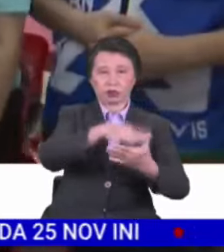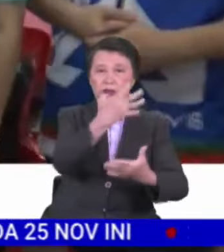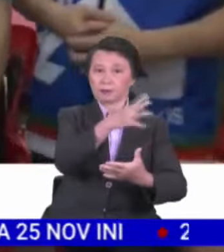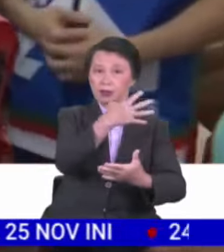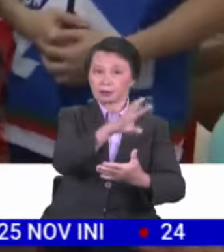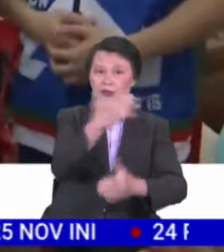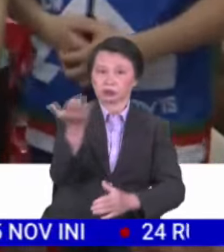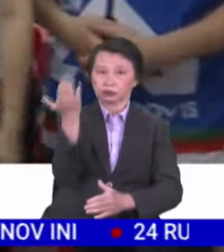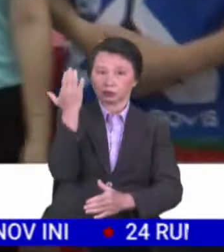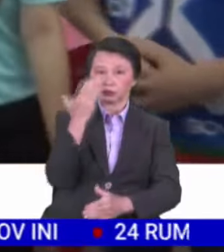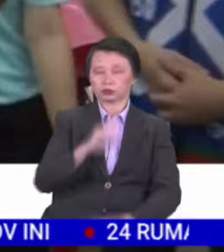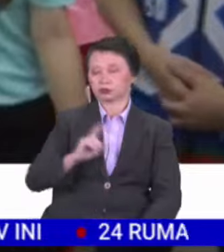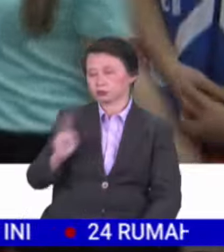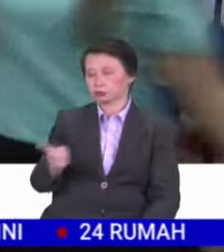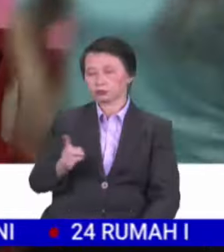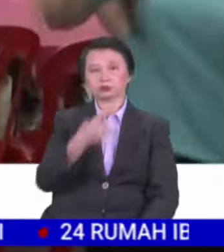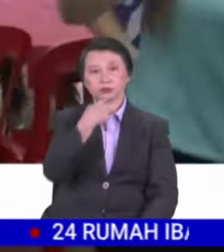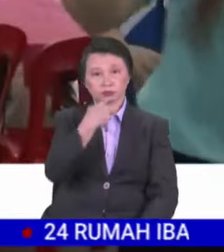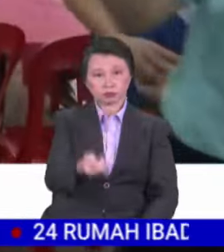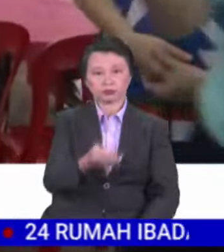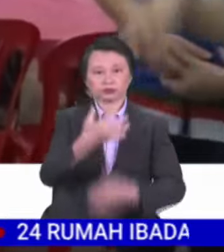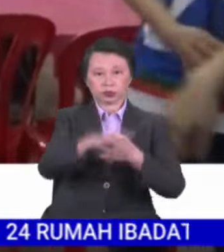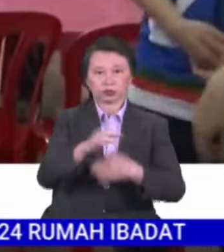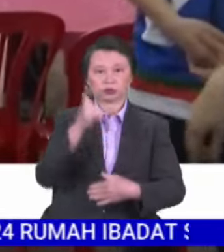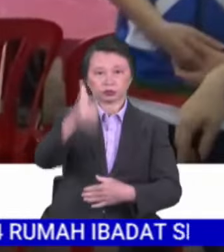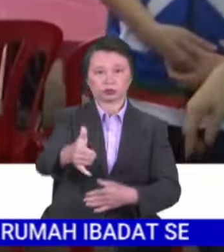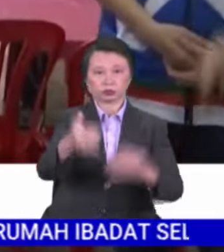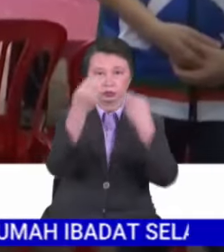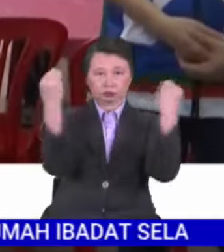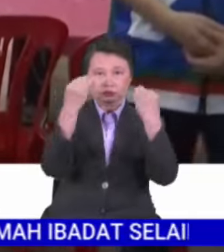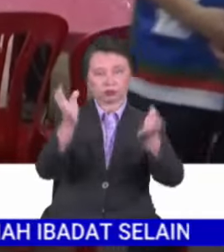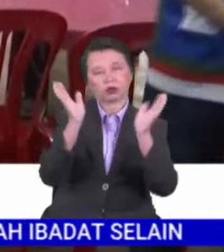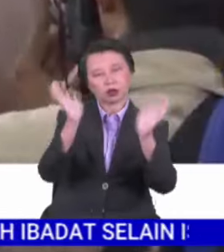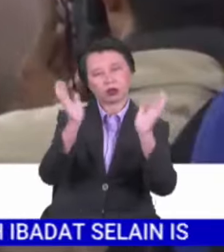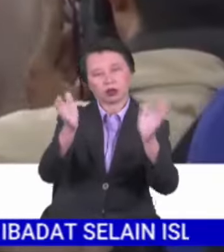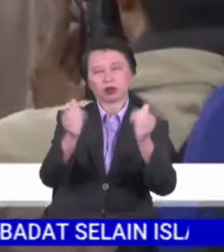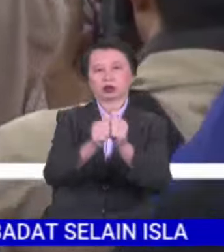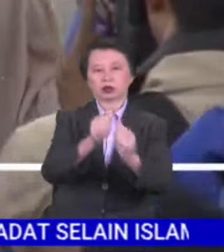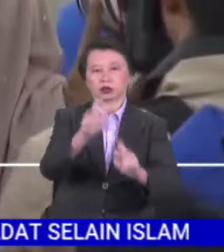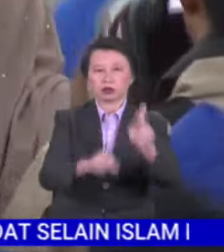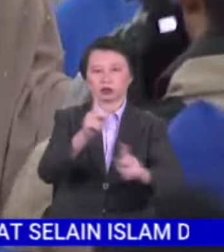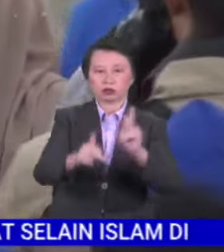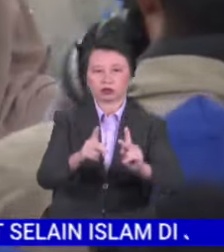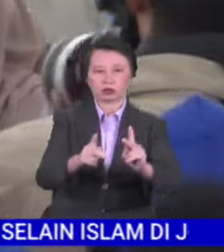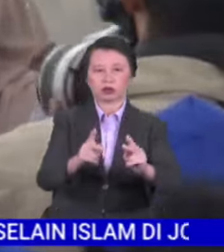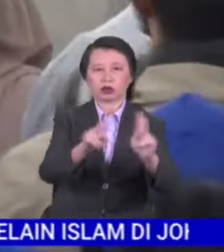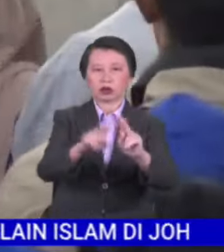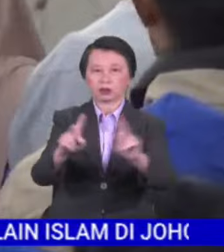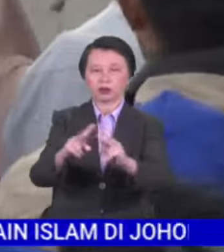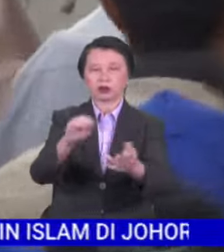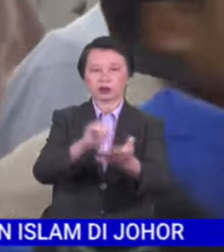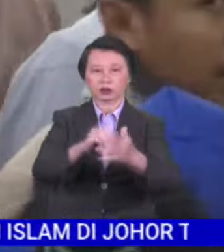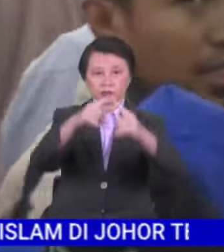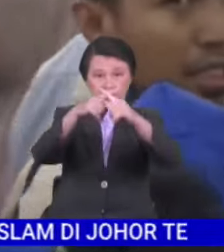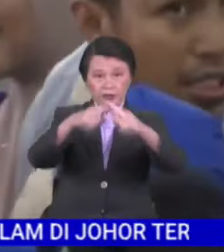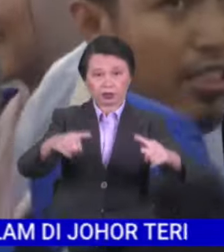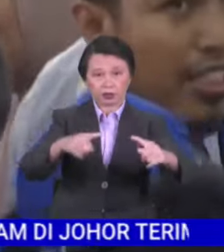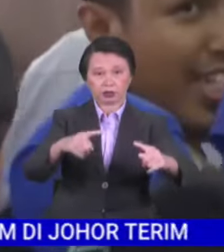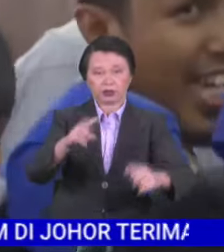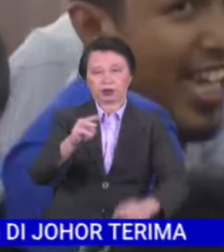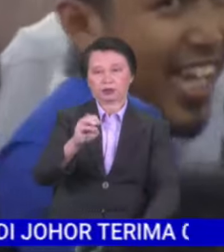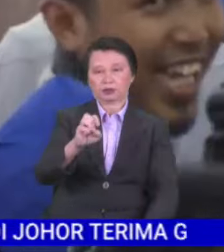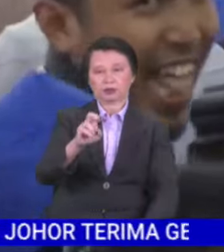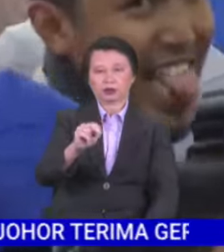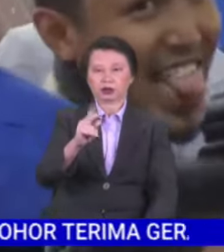ke-14 yang lalu. Beliau bercakap dalam sidang media selepas menghadiri majlis sembang santai bersama penduduk setempat di Dewan Orang Ramai Mengkarak